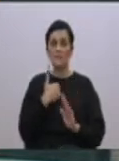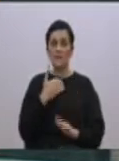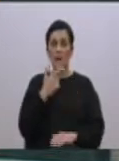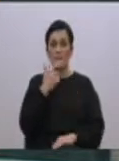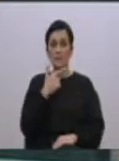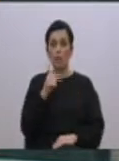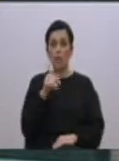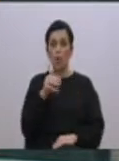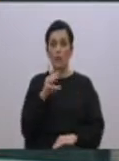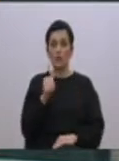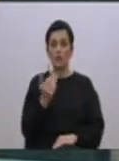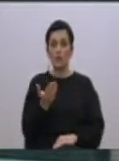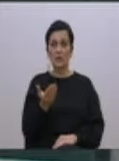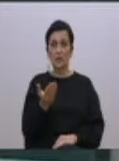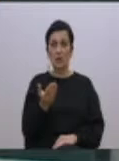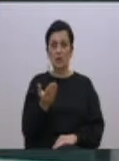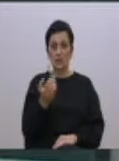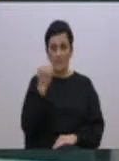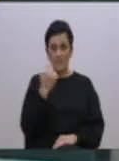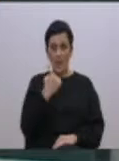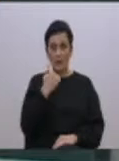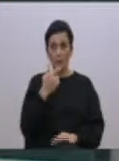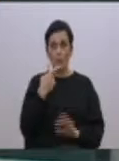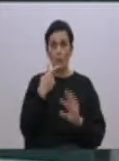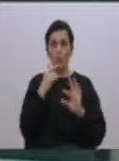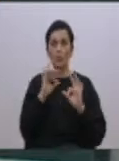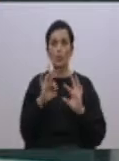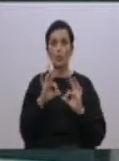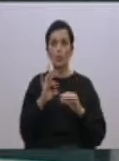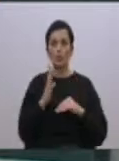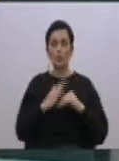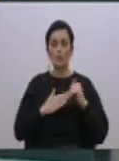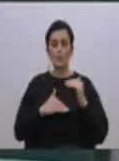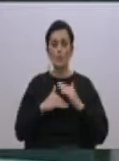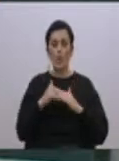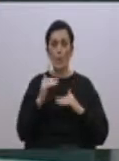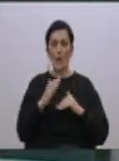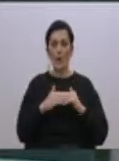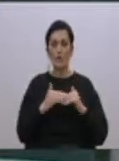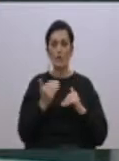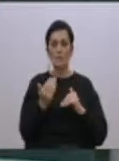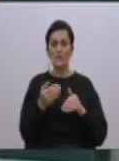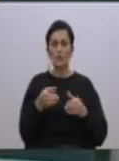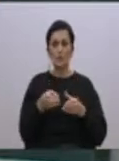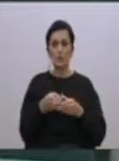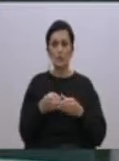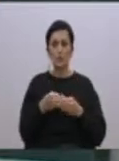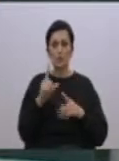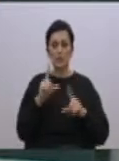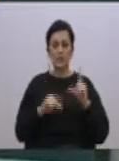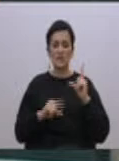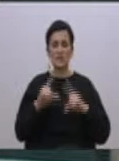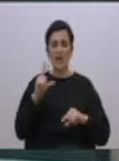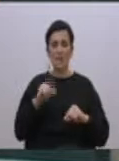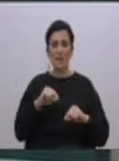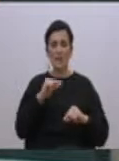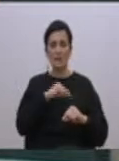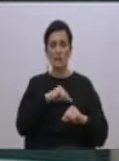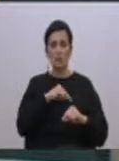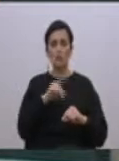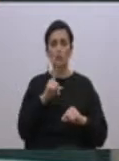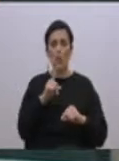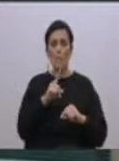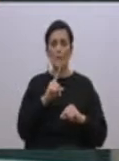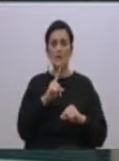da gogitas Maloba utra, improfesionalismistvis, mis gunz, statski sam sahurs, rom